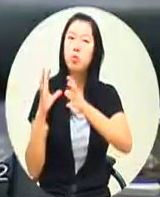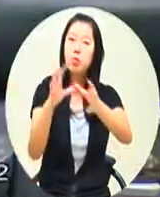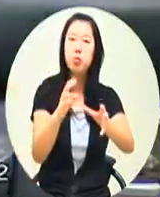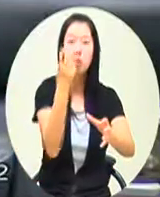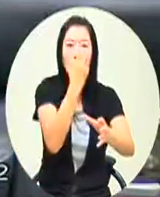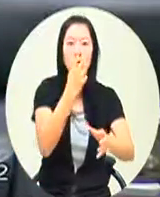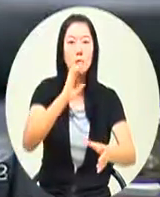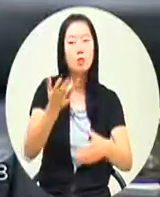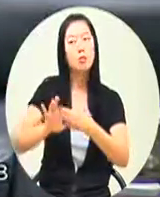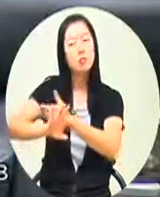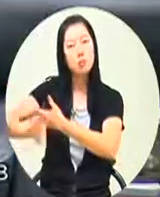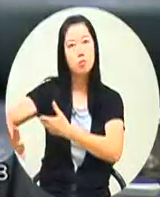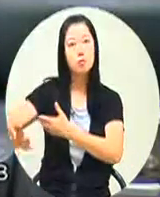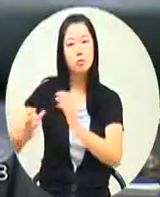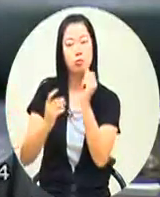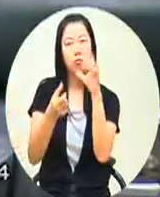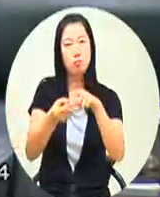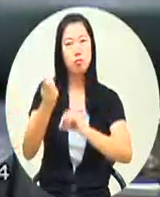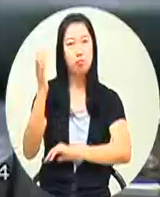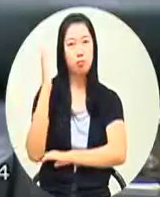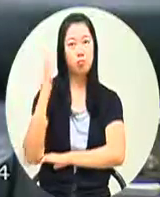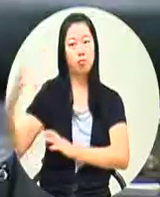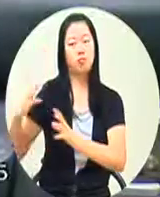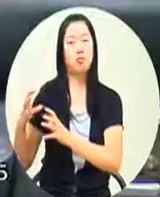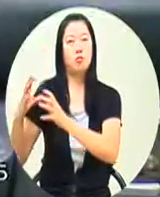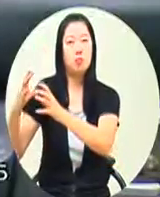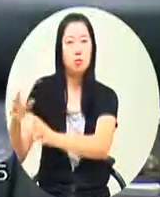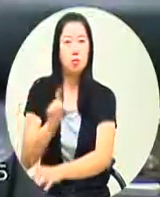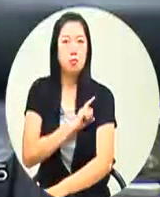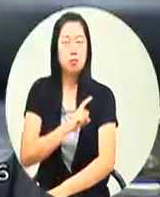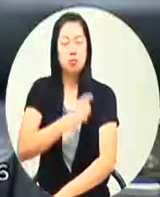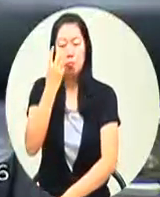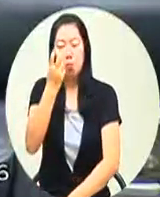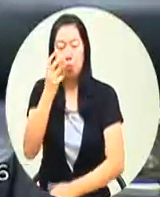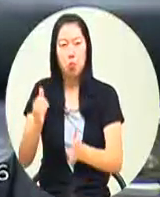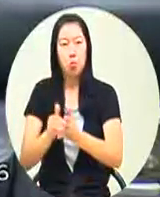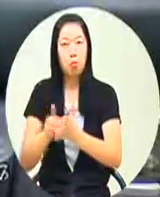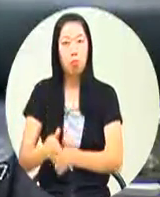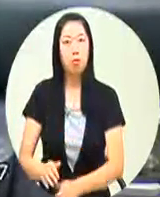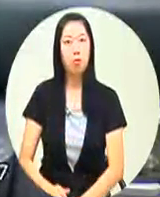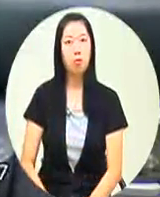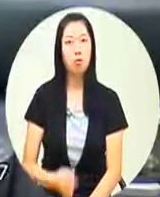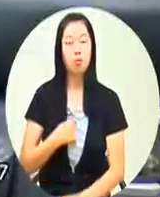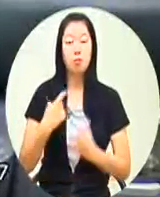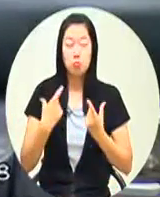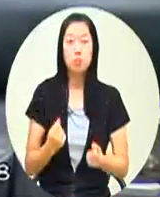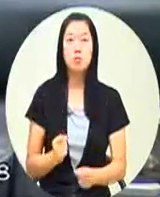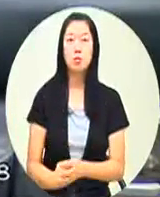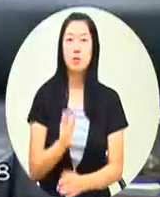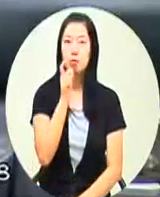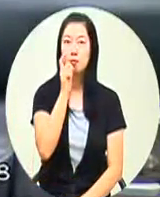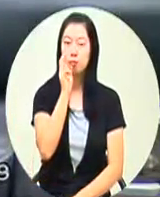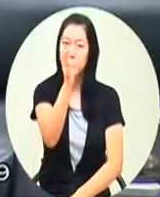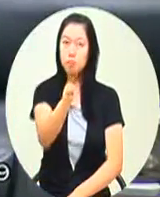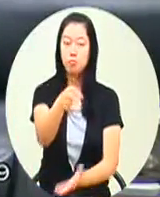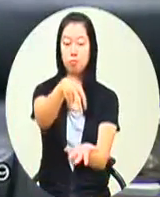私下跟区公所做了一个会刊。我本来是要叫你站15分钟的，你知道